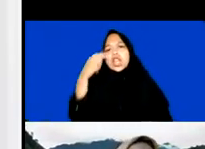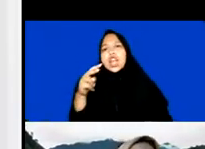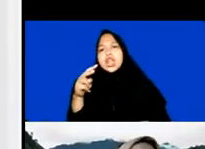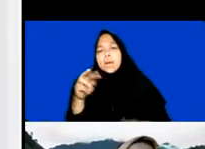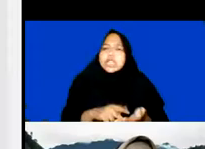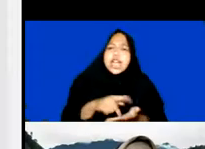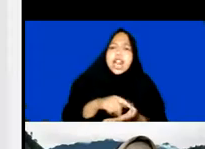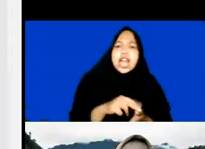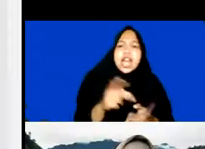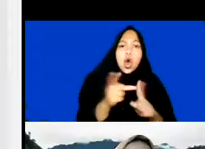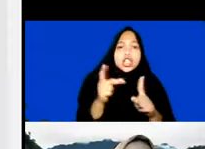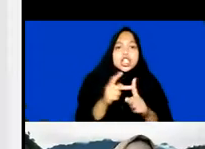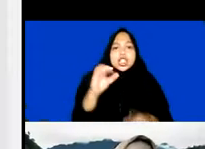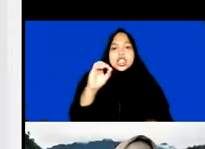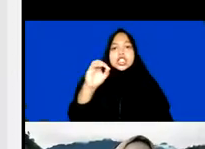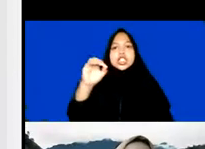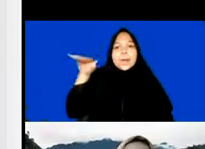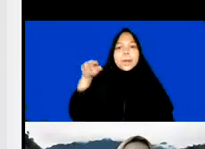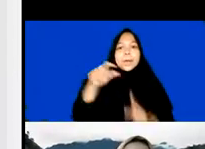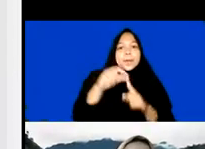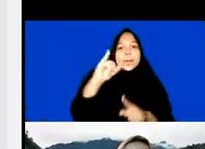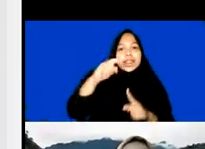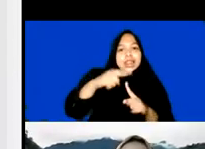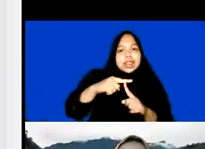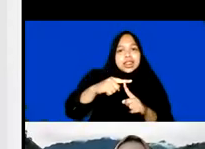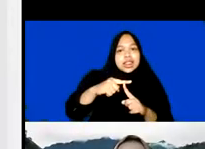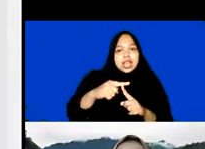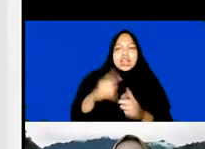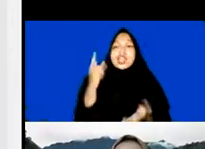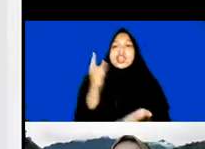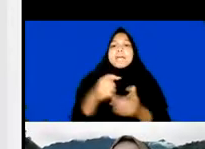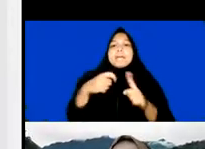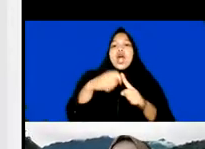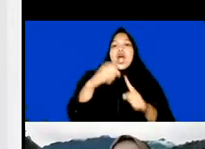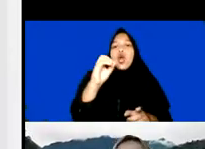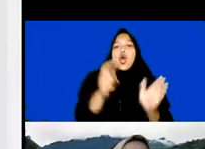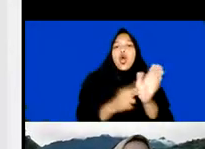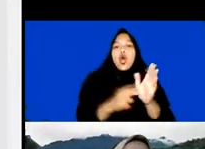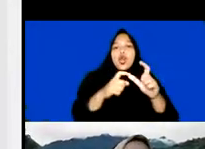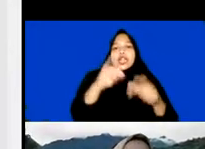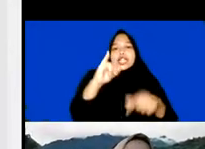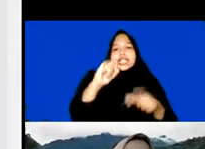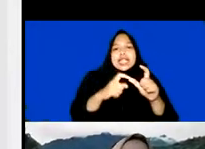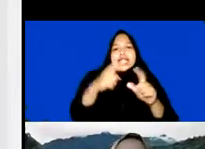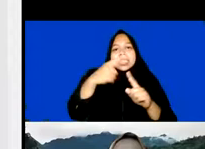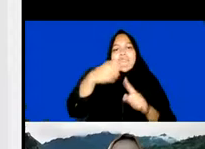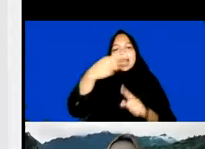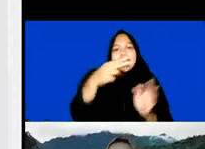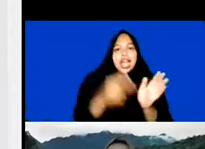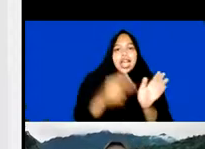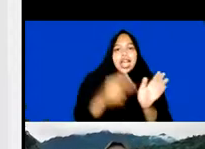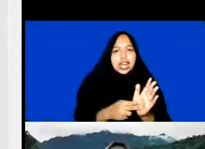itu konsisten terus ya Mas Kira ya. Selalu inovasi mengembangkan, yang di pos pun selalu ada